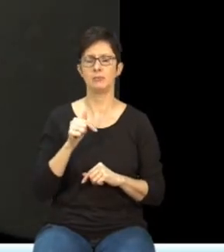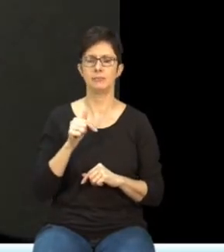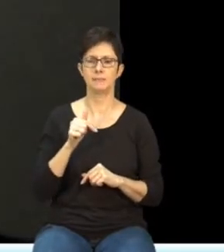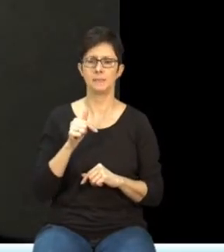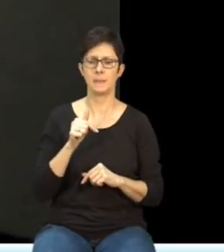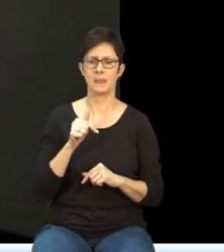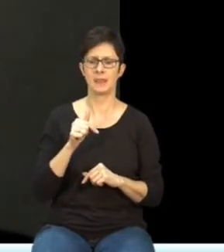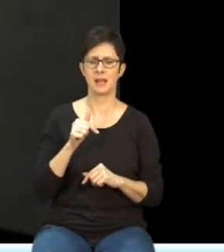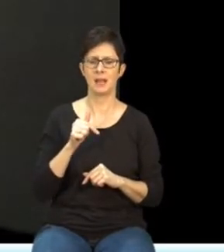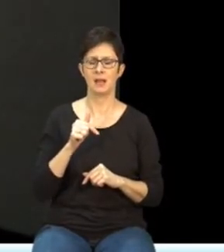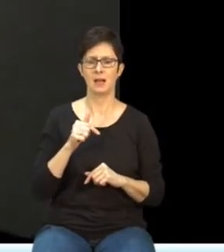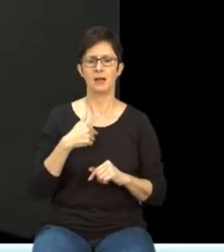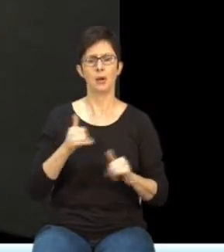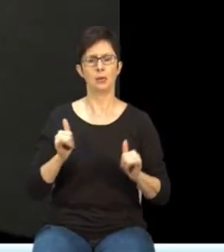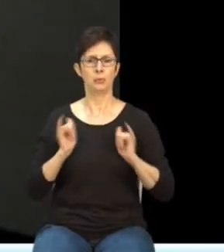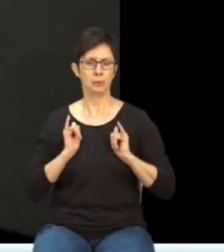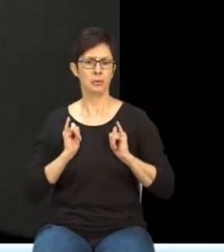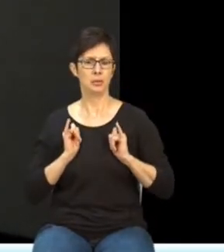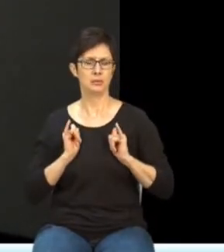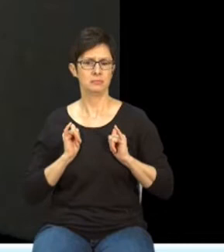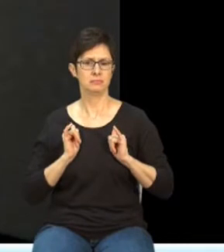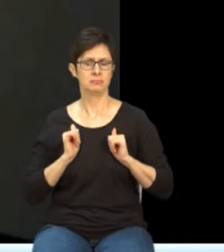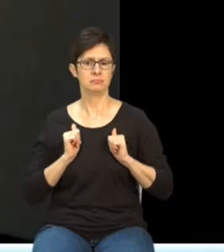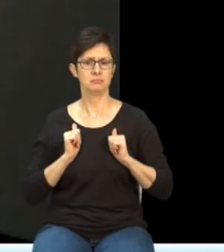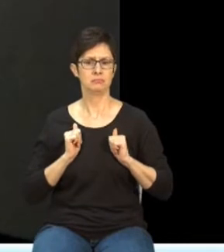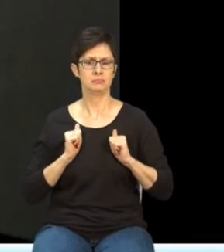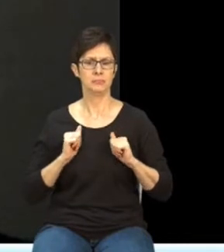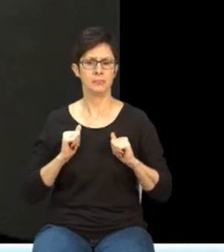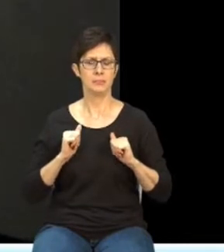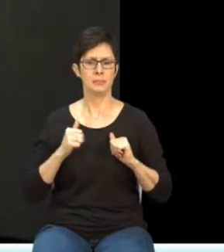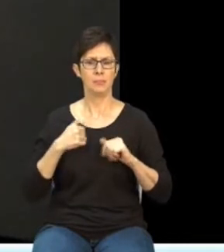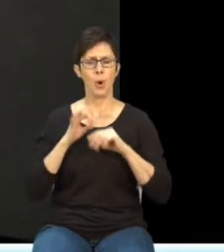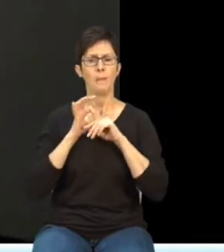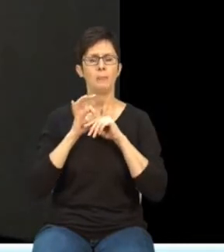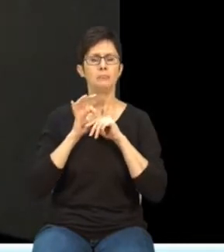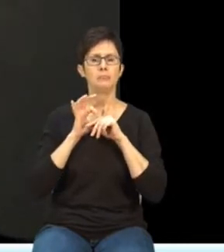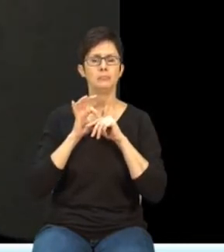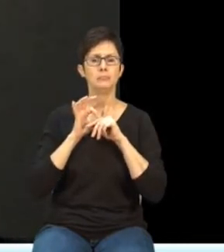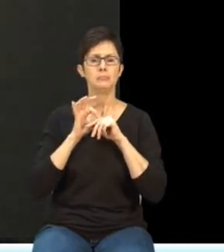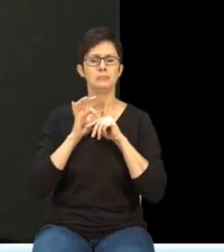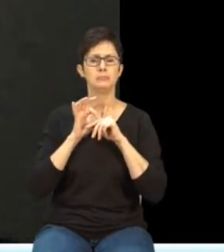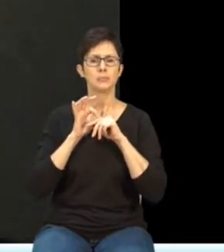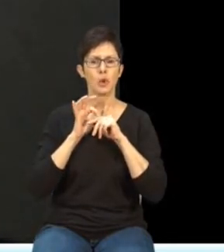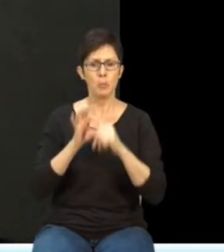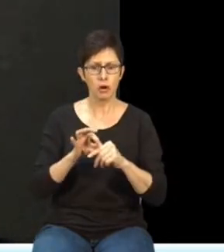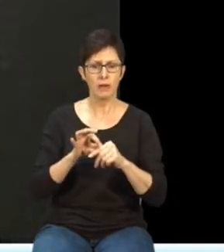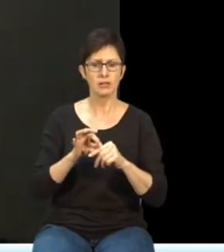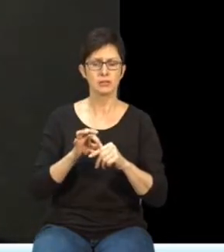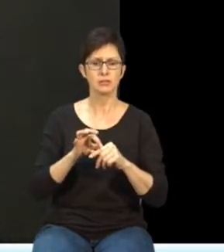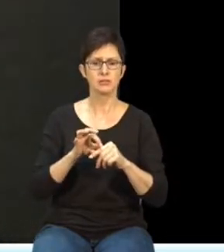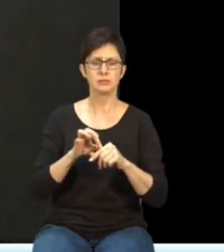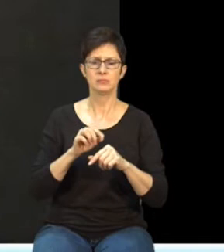zimne dmuchać i doprowadzić do tego żeby pola elektromagnetyczne